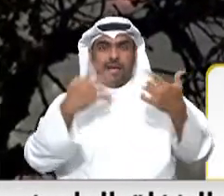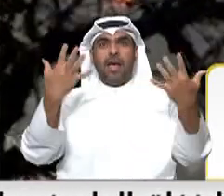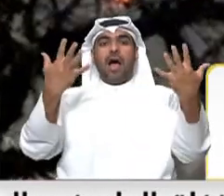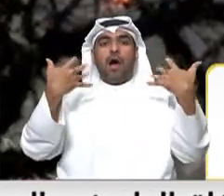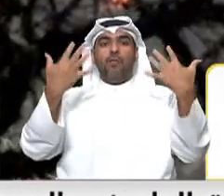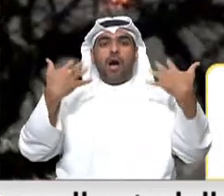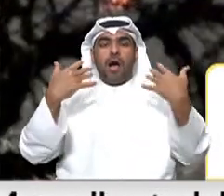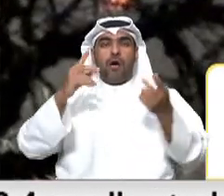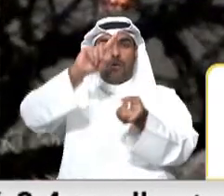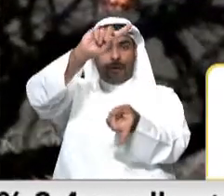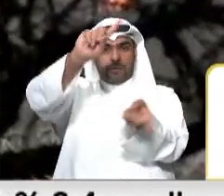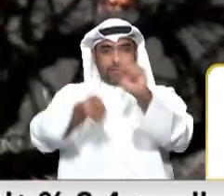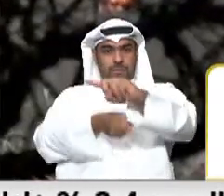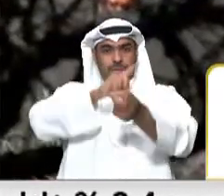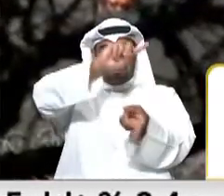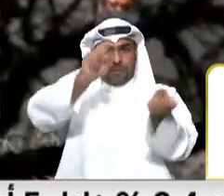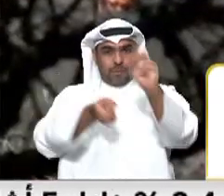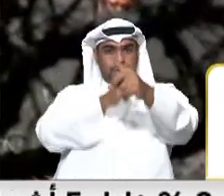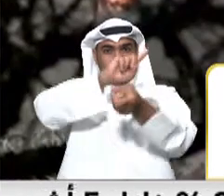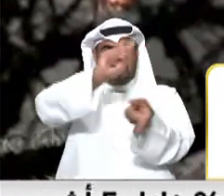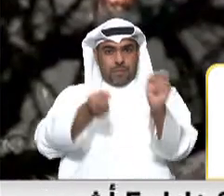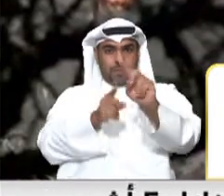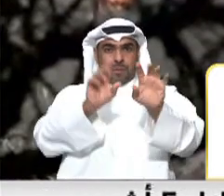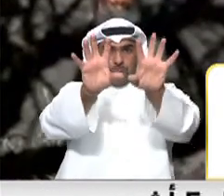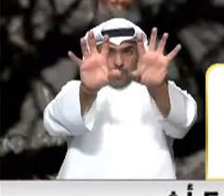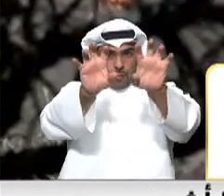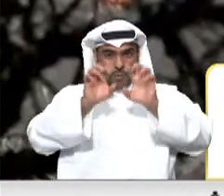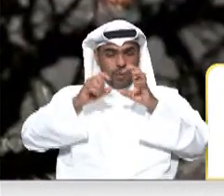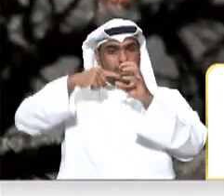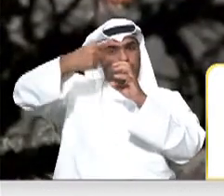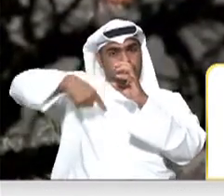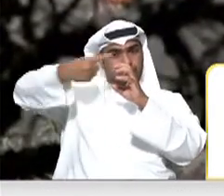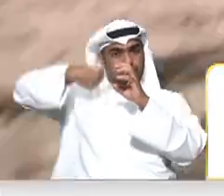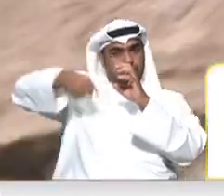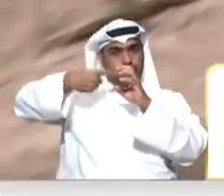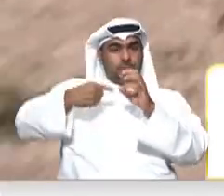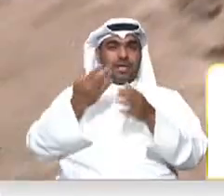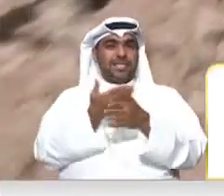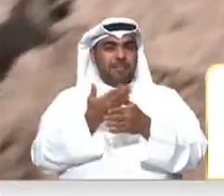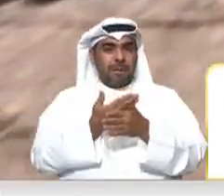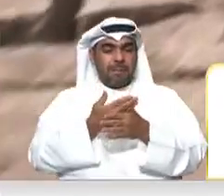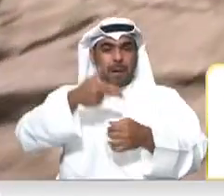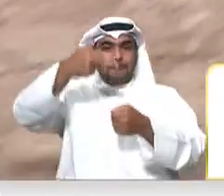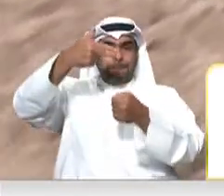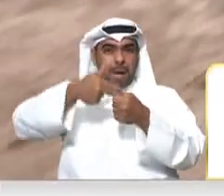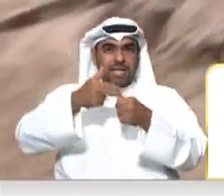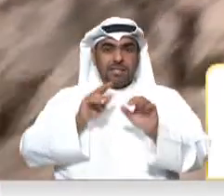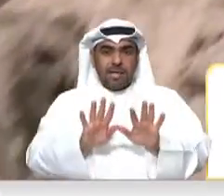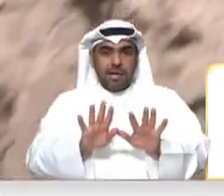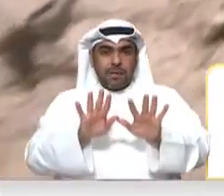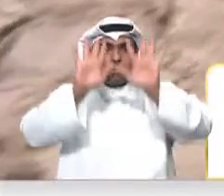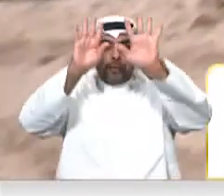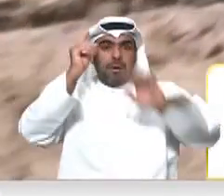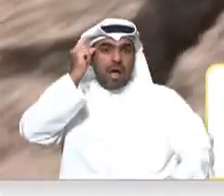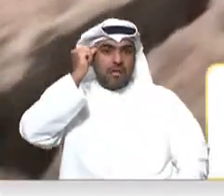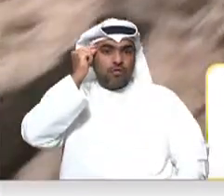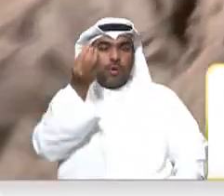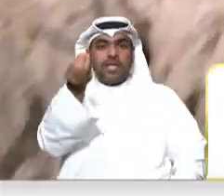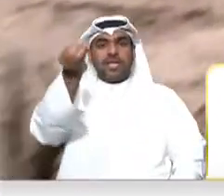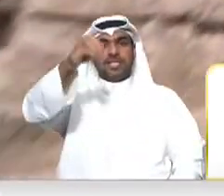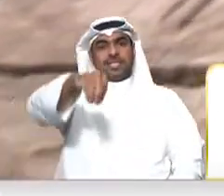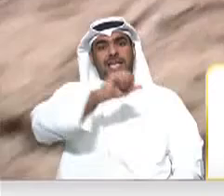ارتفاع درجات الحراره عالميا الى 1.5 درجه مئويه فوق مستوى ما قبل